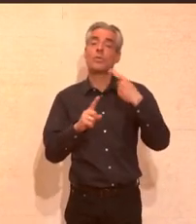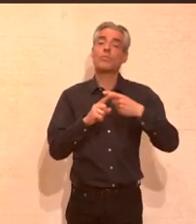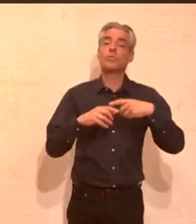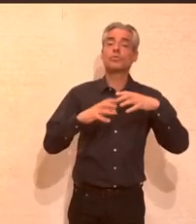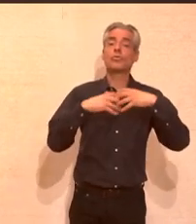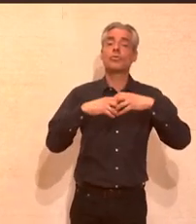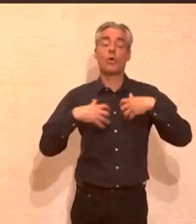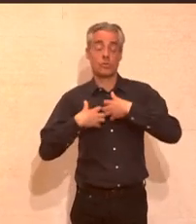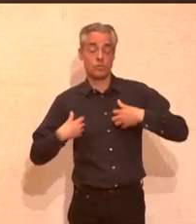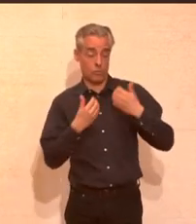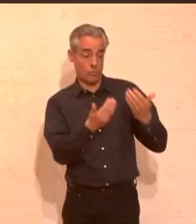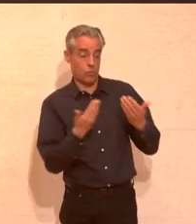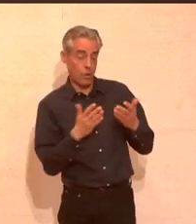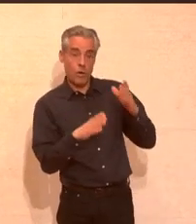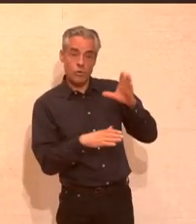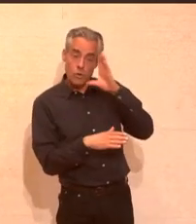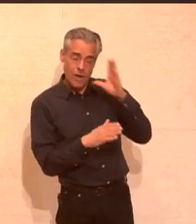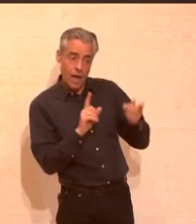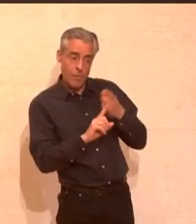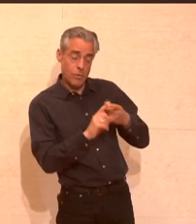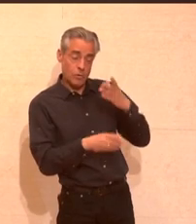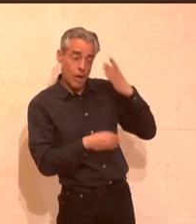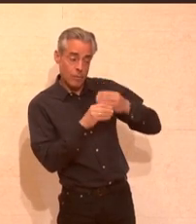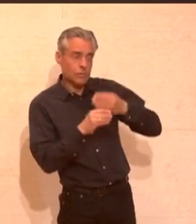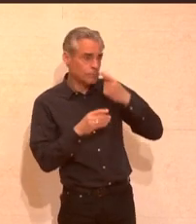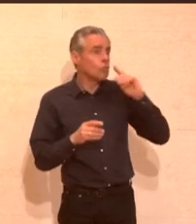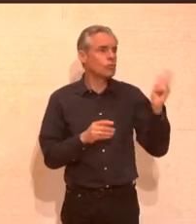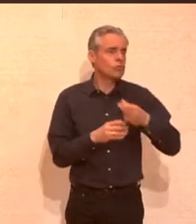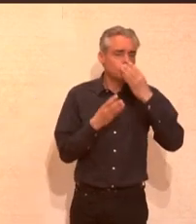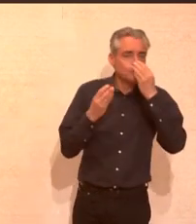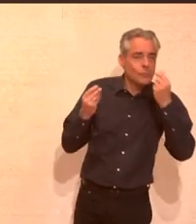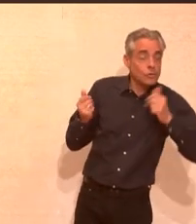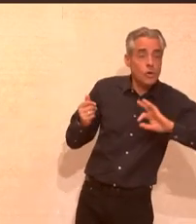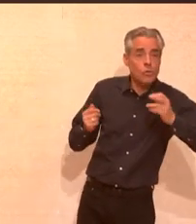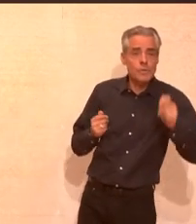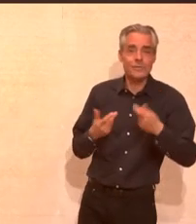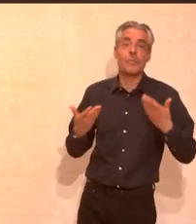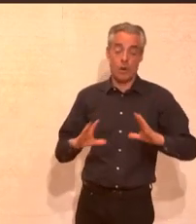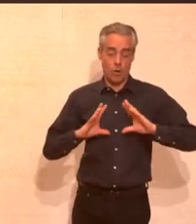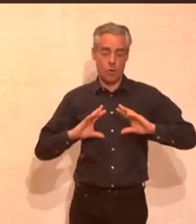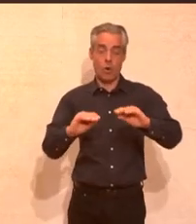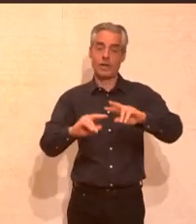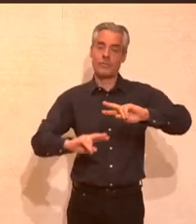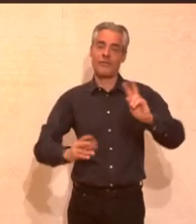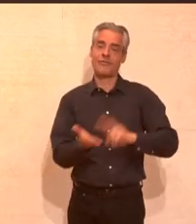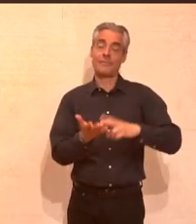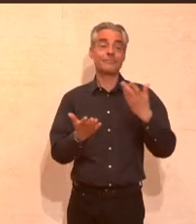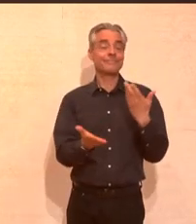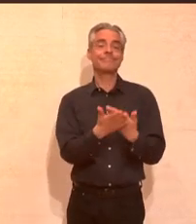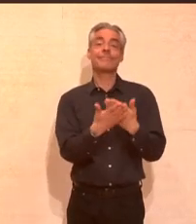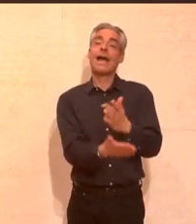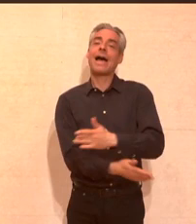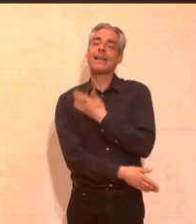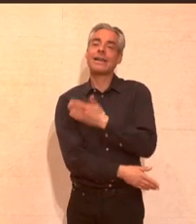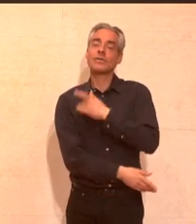nous montrent son rôle clé dans les apprentissages. On en a tous une intuition, Mais c'est maintenant prouvé, et je crois que c'est très intéressant pour